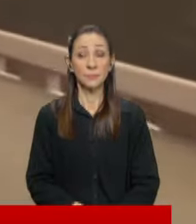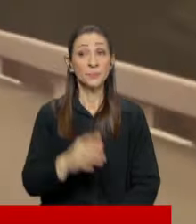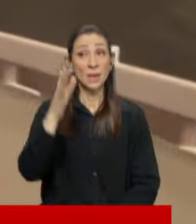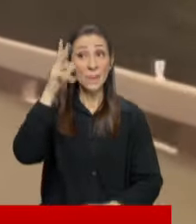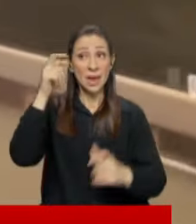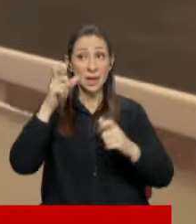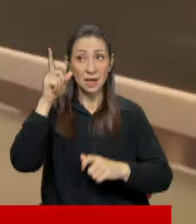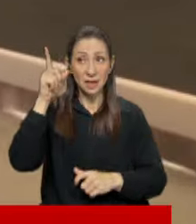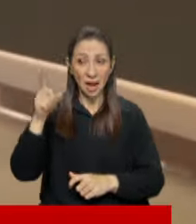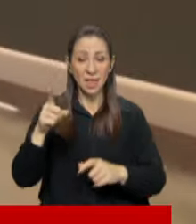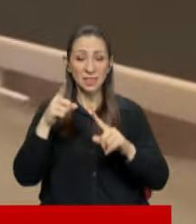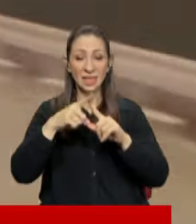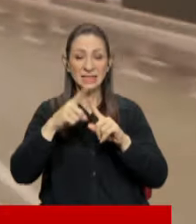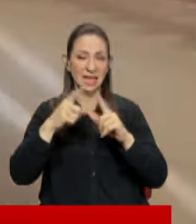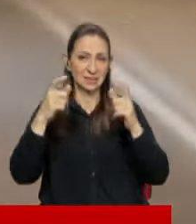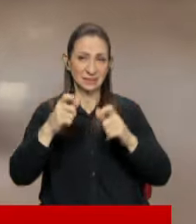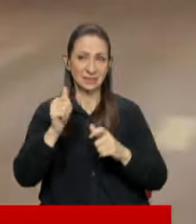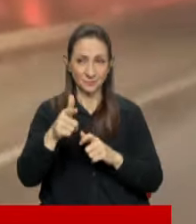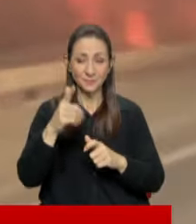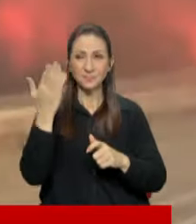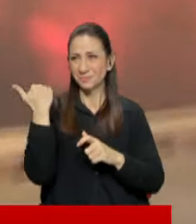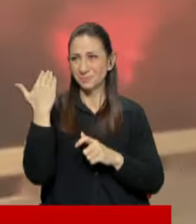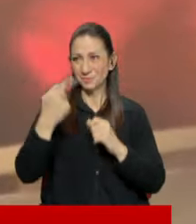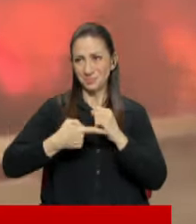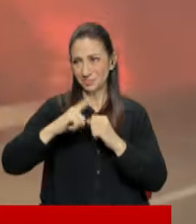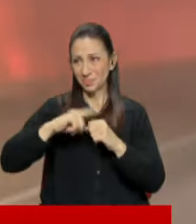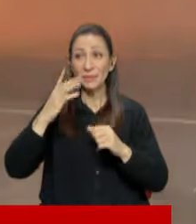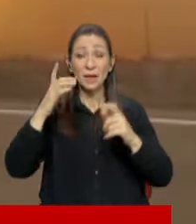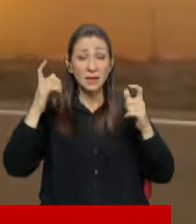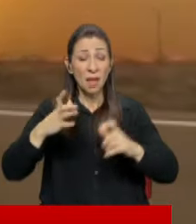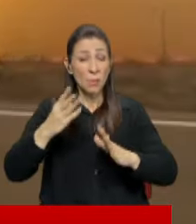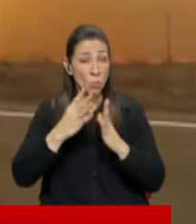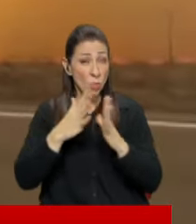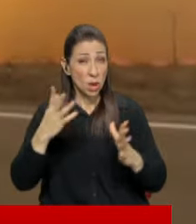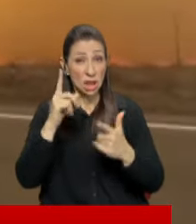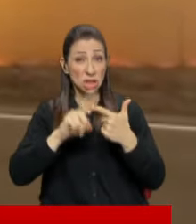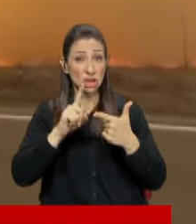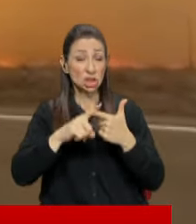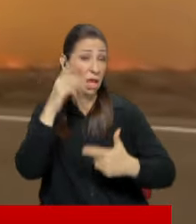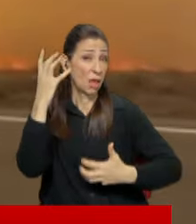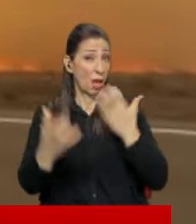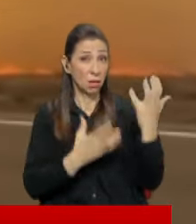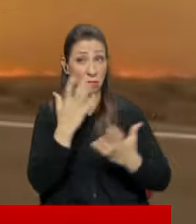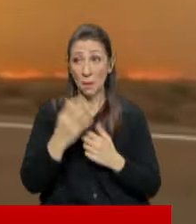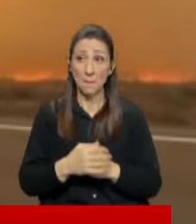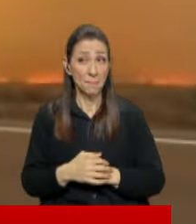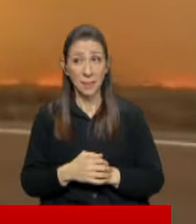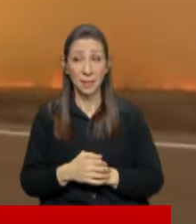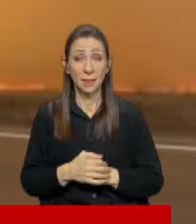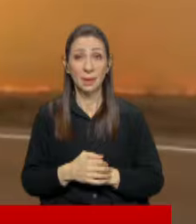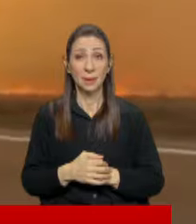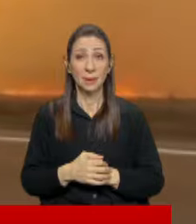Amerika Birleşik Devletleri'nin Texas eyaleti geçtiğimiz hafta eyalet tarihinin en büyük ikinci yangınını yaşadı.